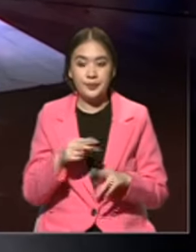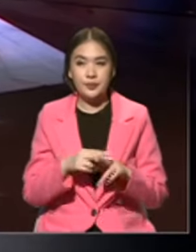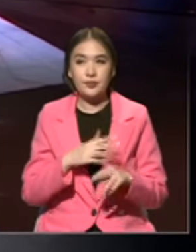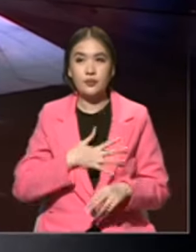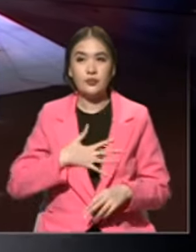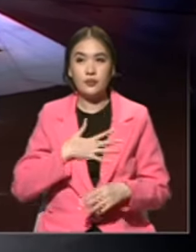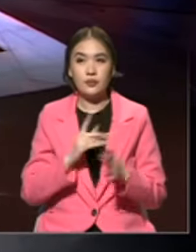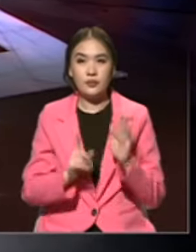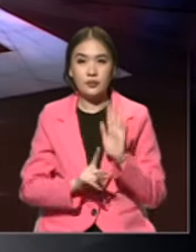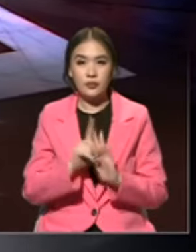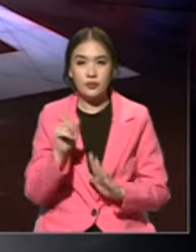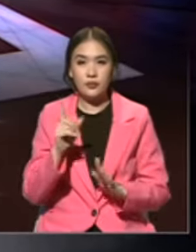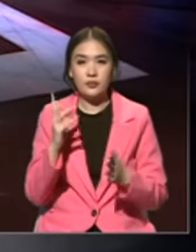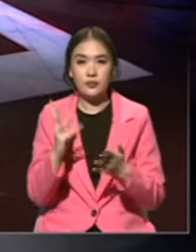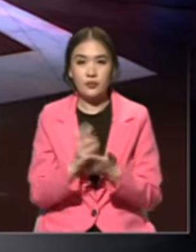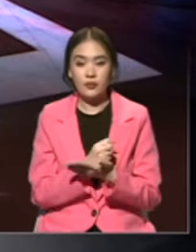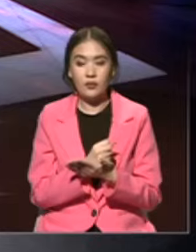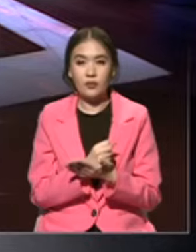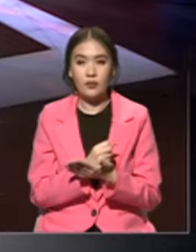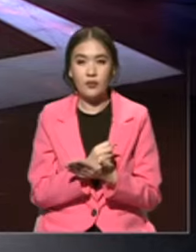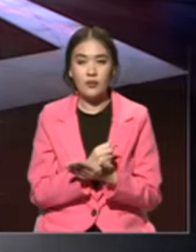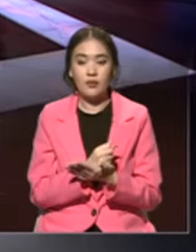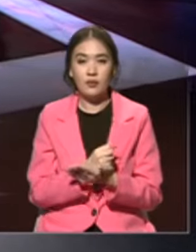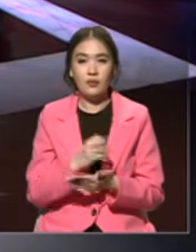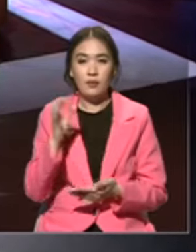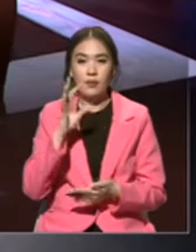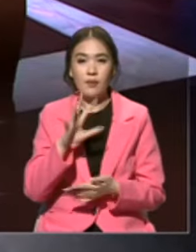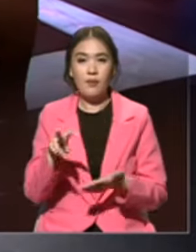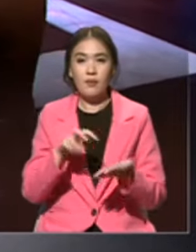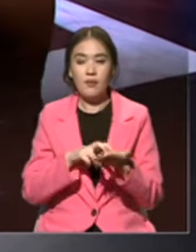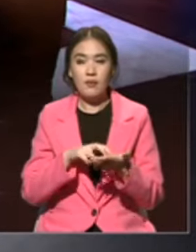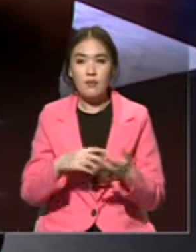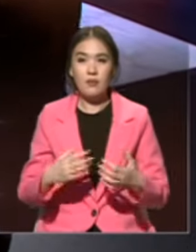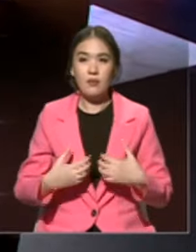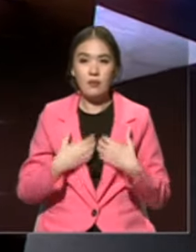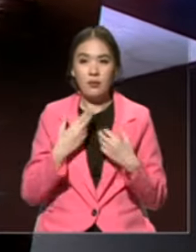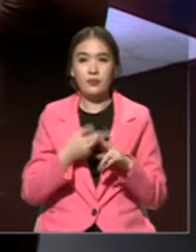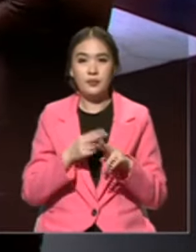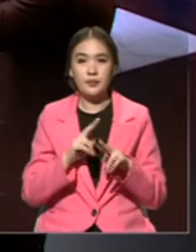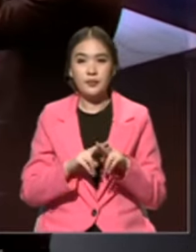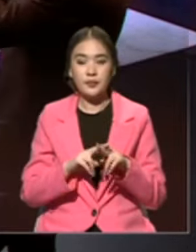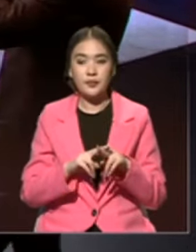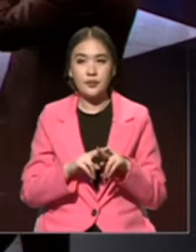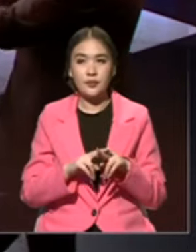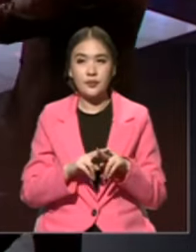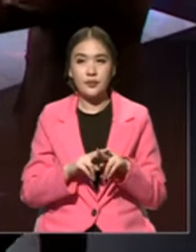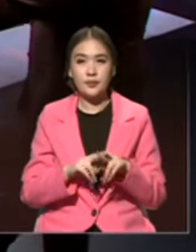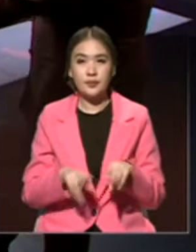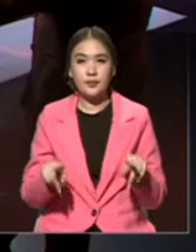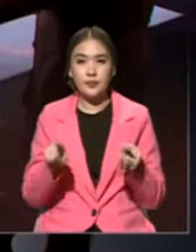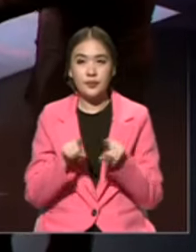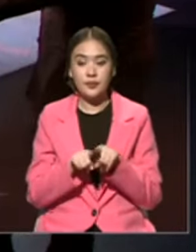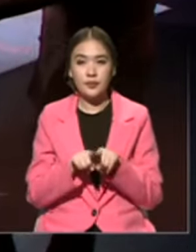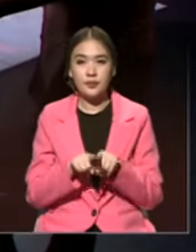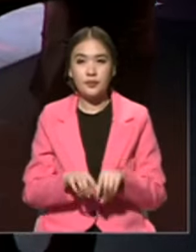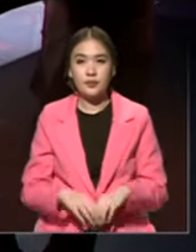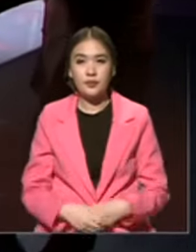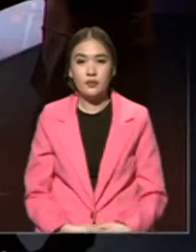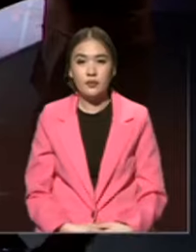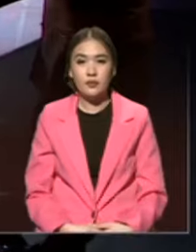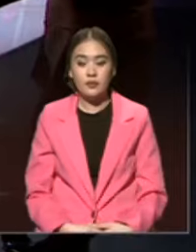кетеміз де, мынау ертең бір қорқыныш үрей туа ма, жаңағы мынау